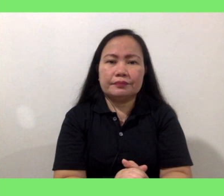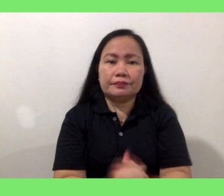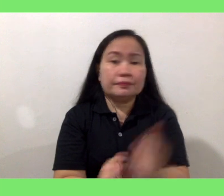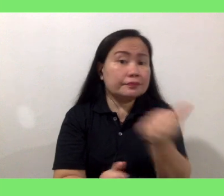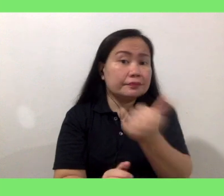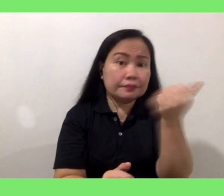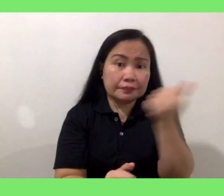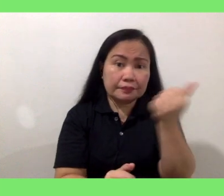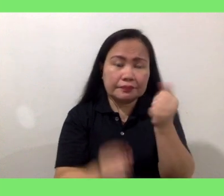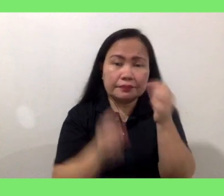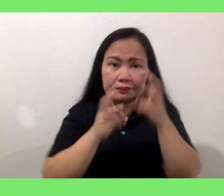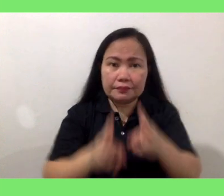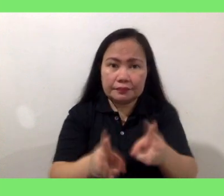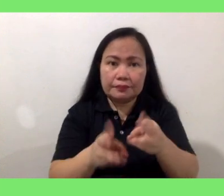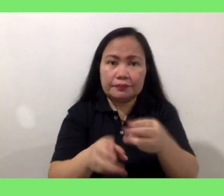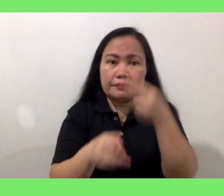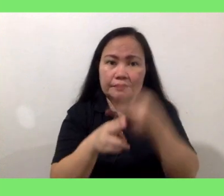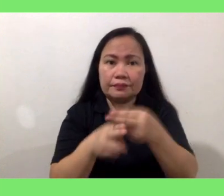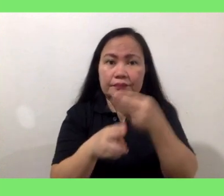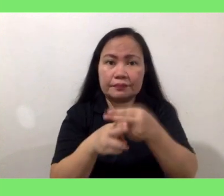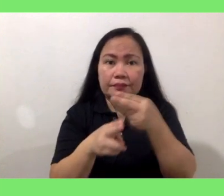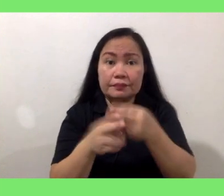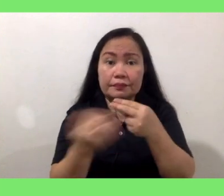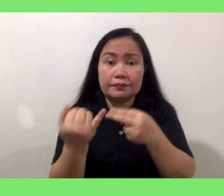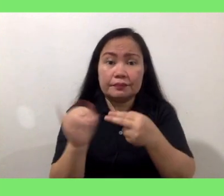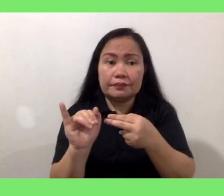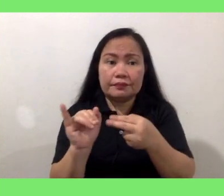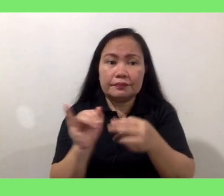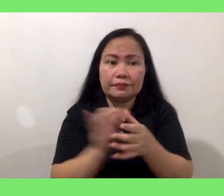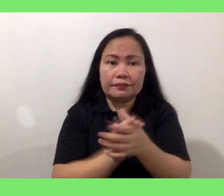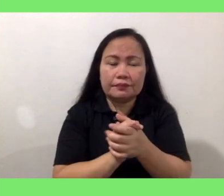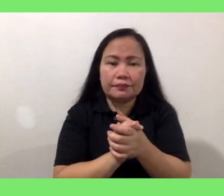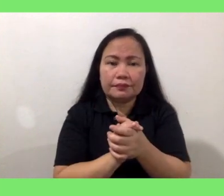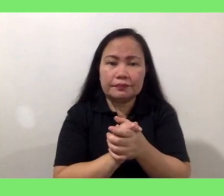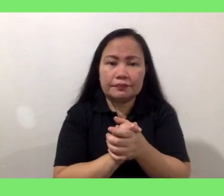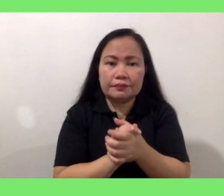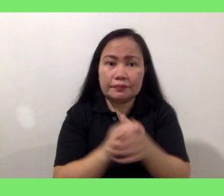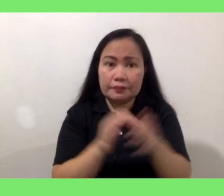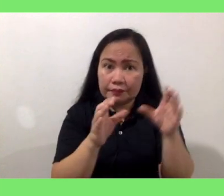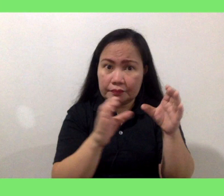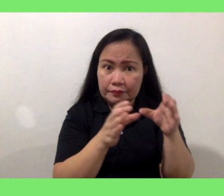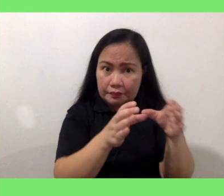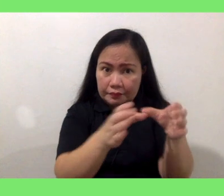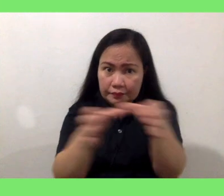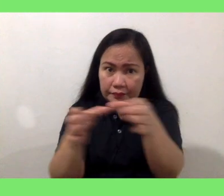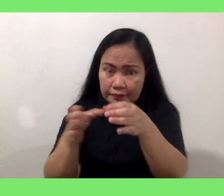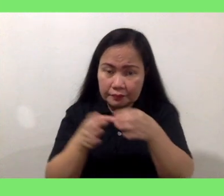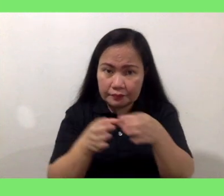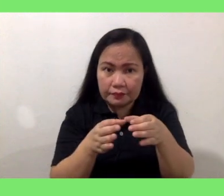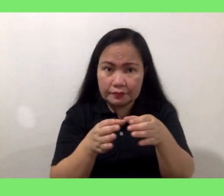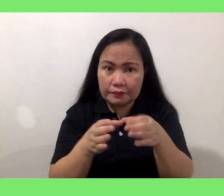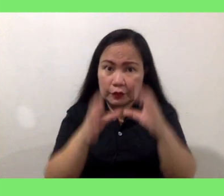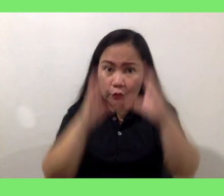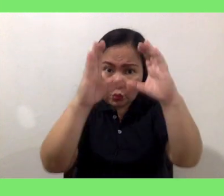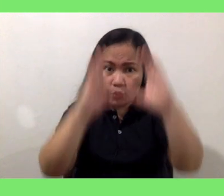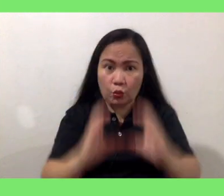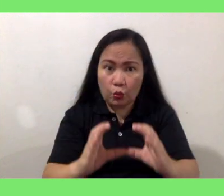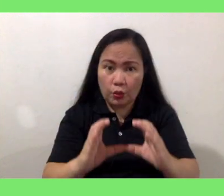Now, another way of naming or paano ba natin malalaman na congruent sila. So,